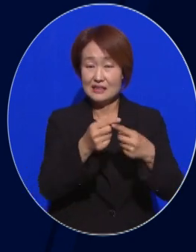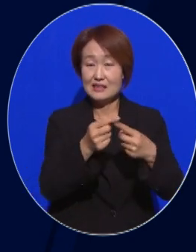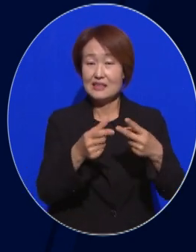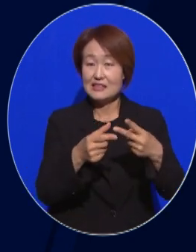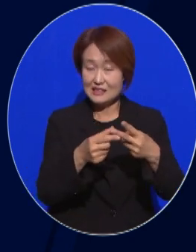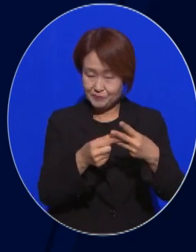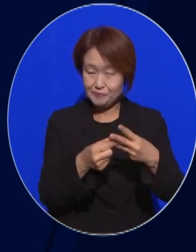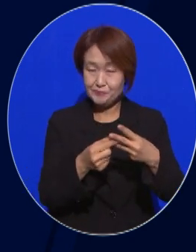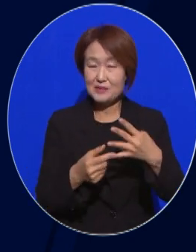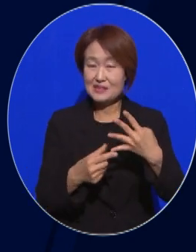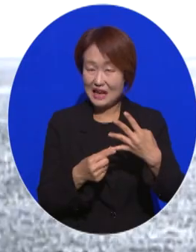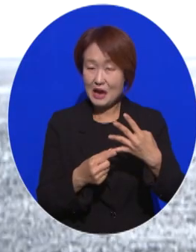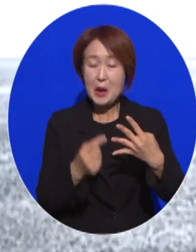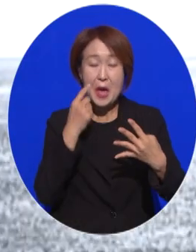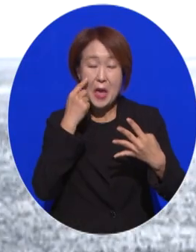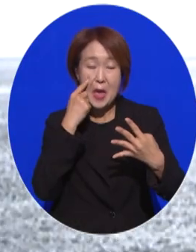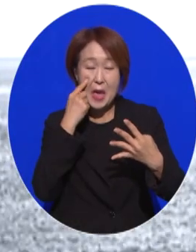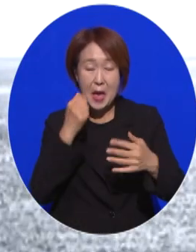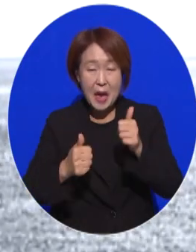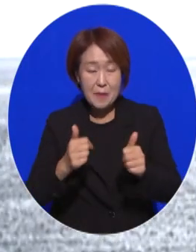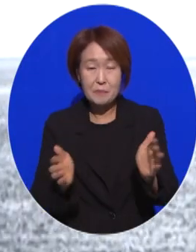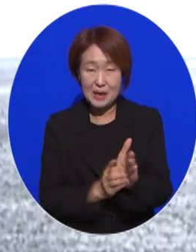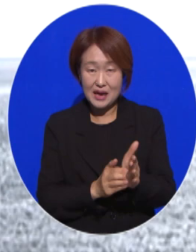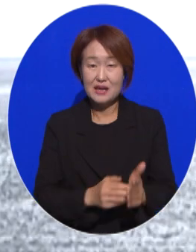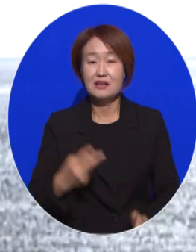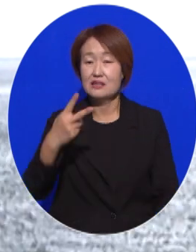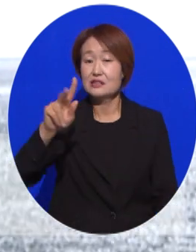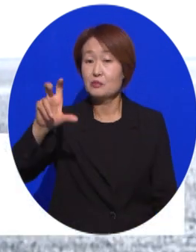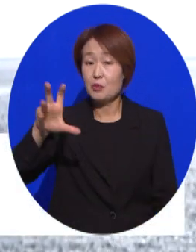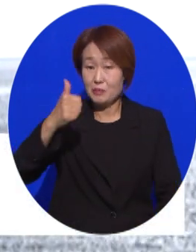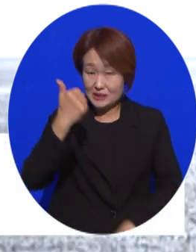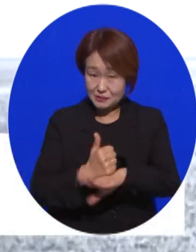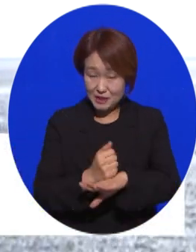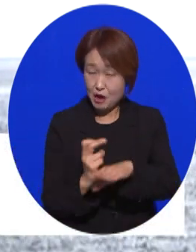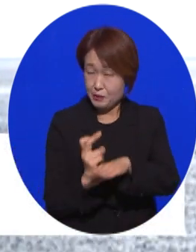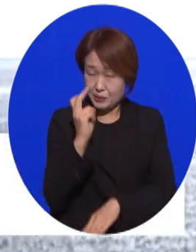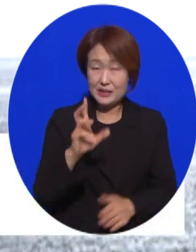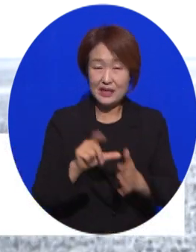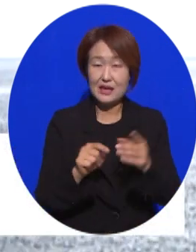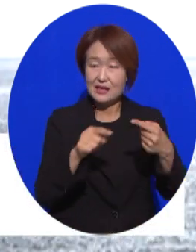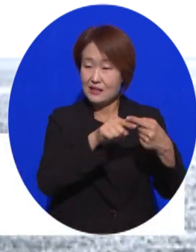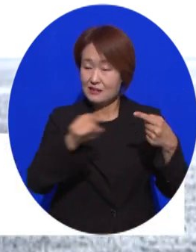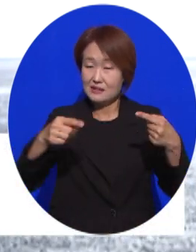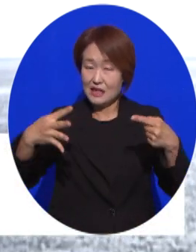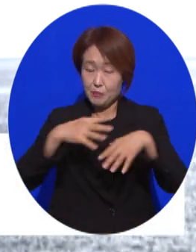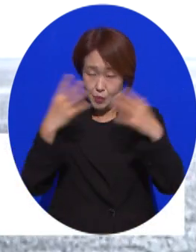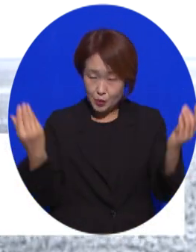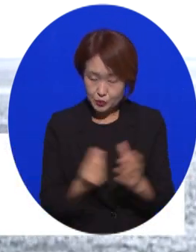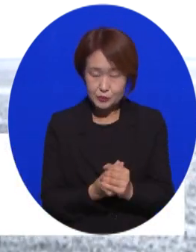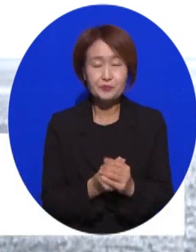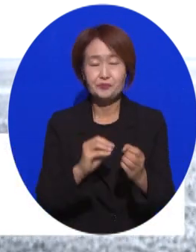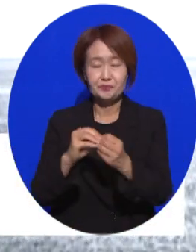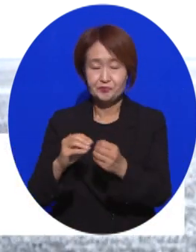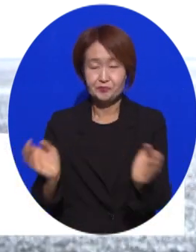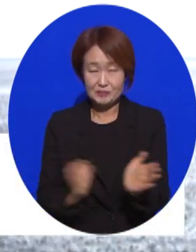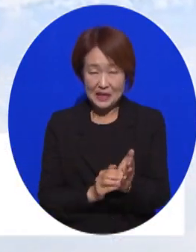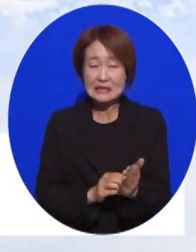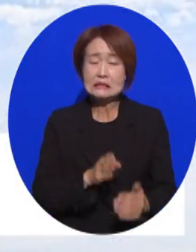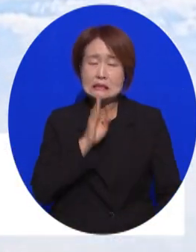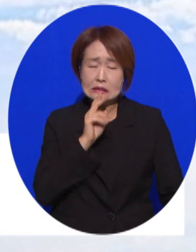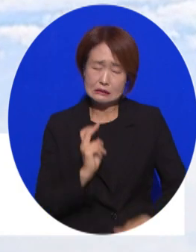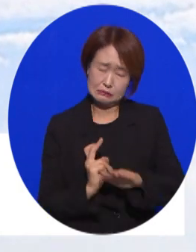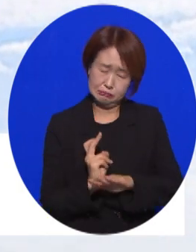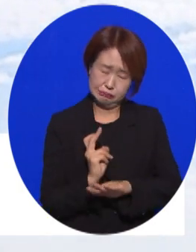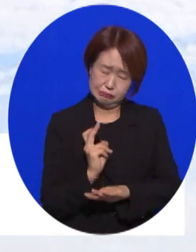추진체를 시험했습니다 2025년 최종 시험 발사된 는 1에서 4단 추진체를 모두 갖추고 실제 위성을